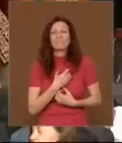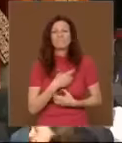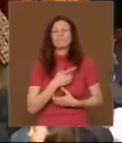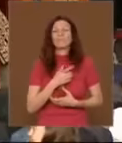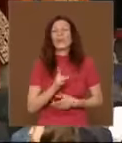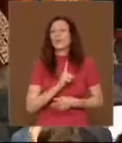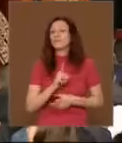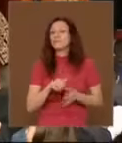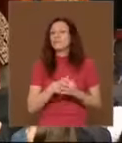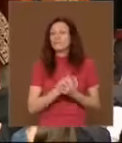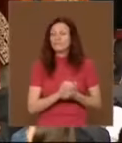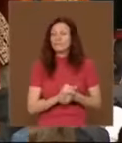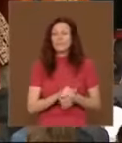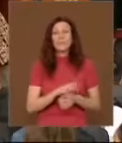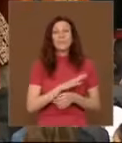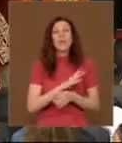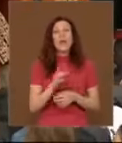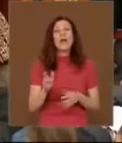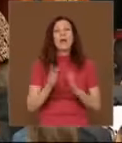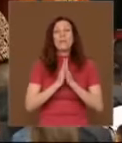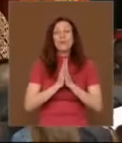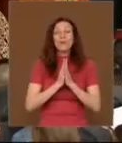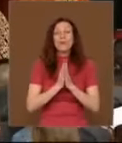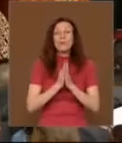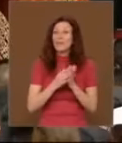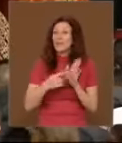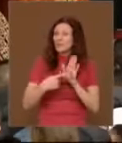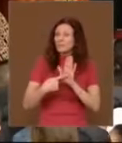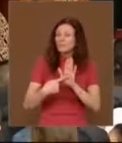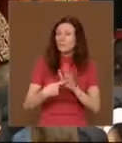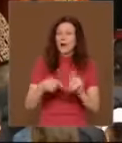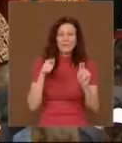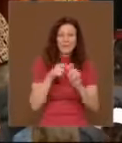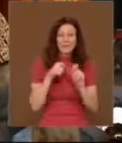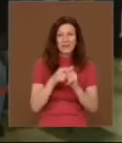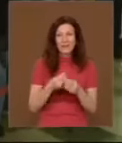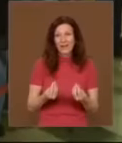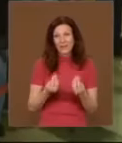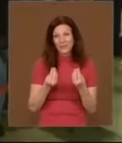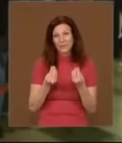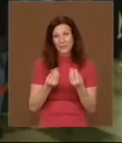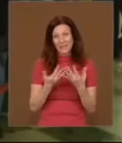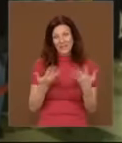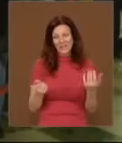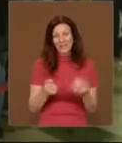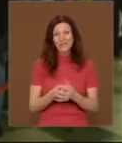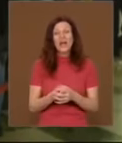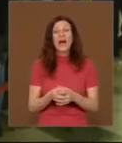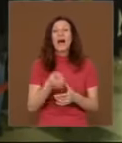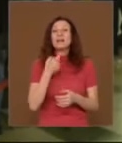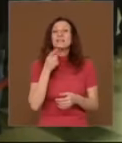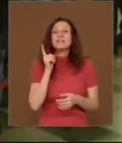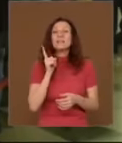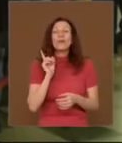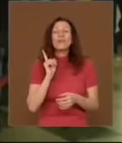унеправдани. И да придружим молитвите си с дела на милосърдие и добротворство, на онази